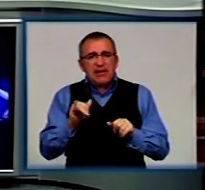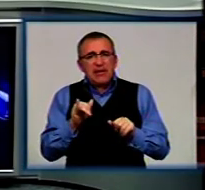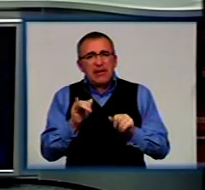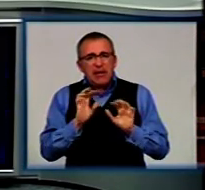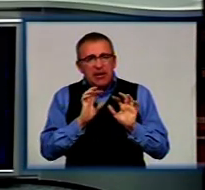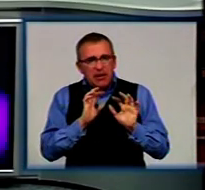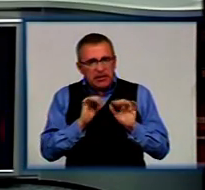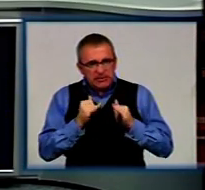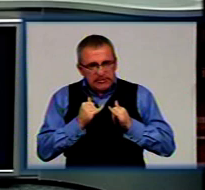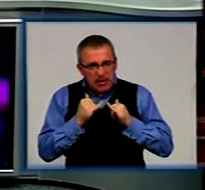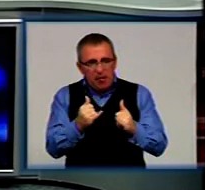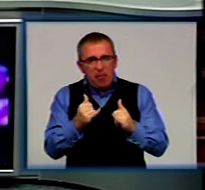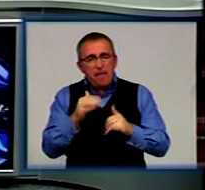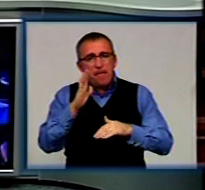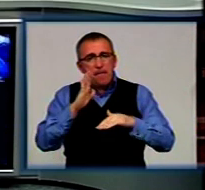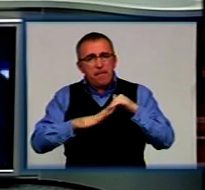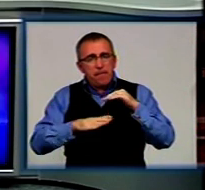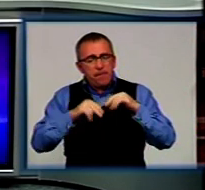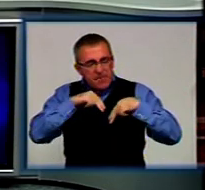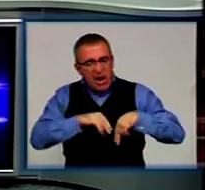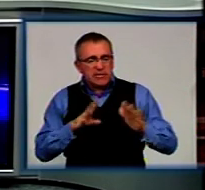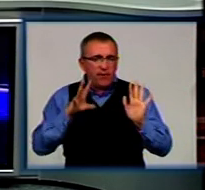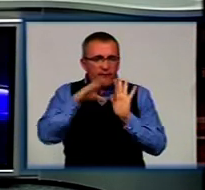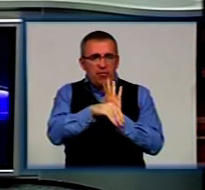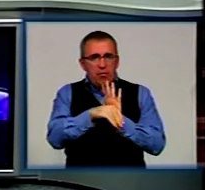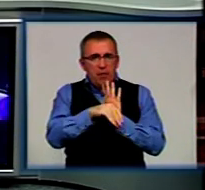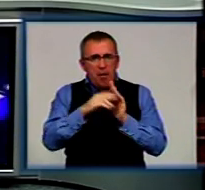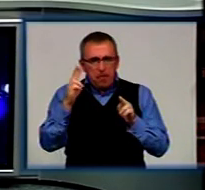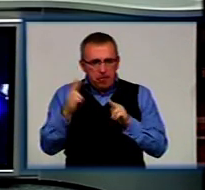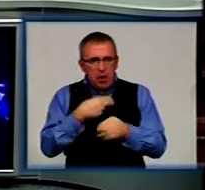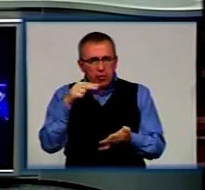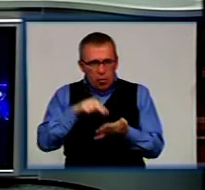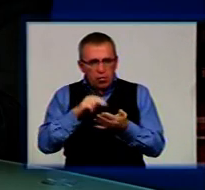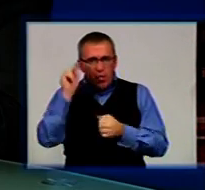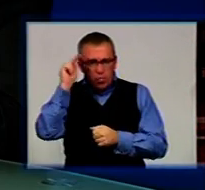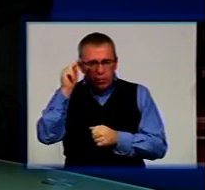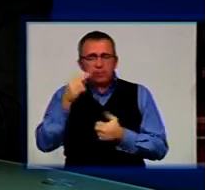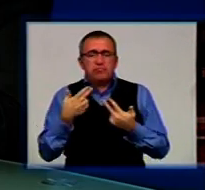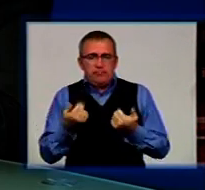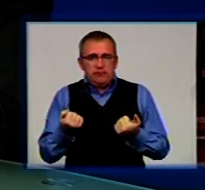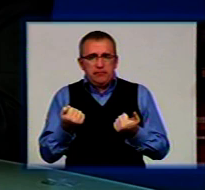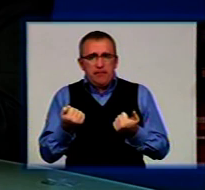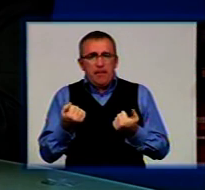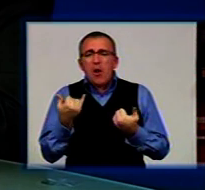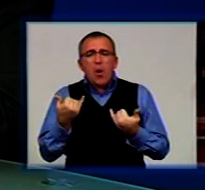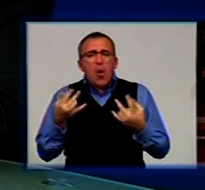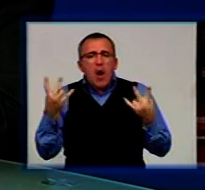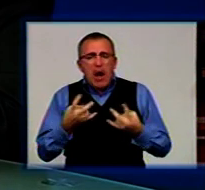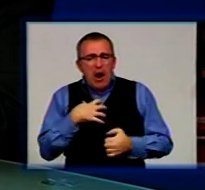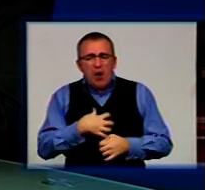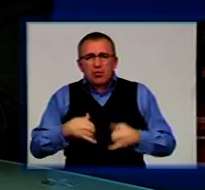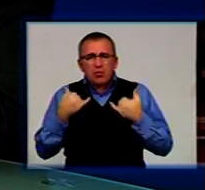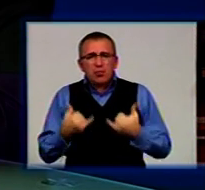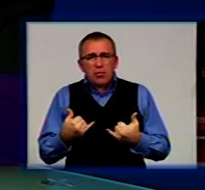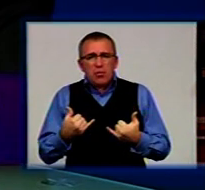забезпечуємо, підкреслюю, працевлаштування безробітних. Що на безкоштовній основі навчання? На безкоштовній основі. Що є актуальним на даний час? Ну, ви